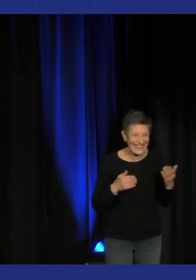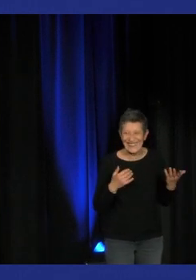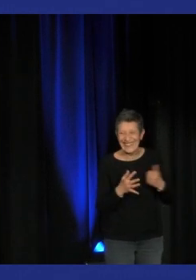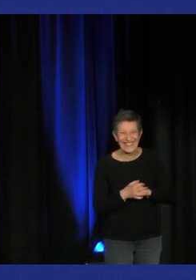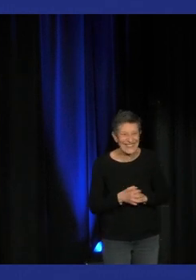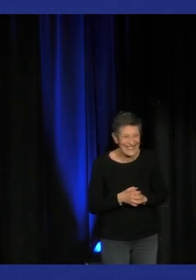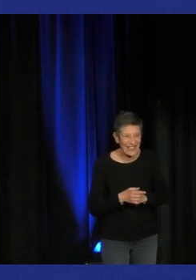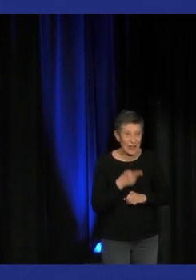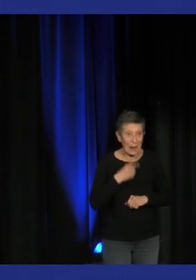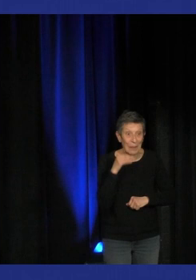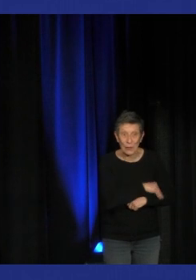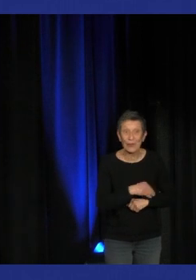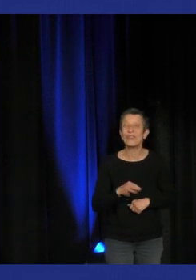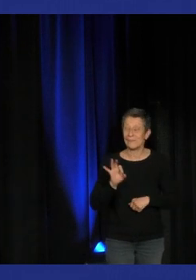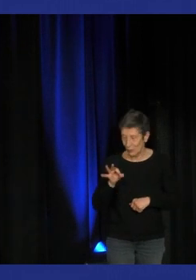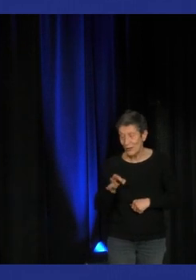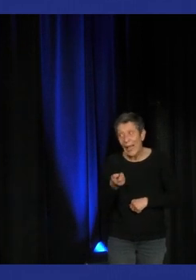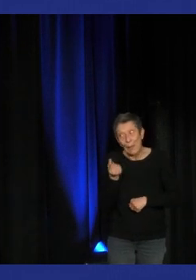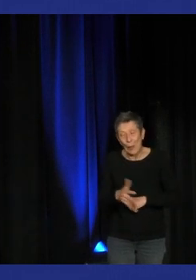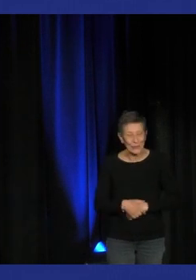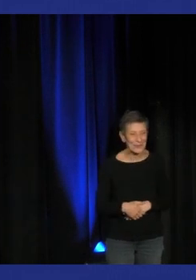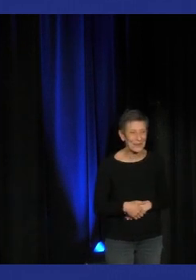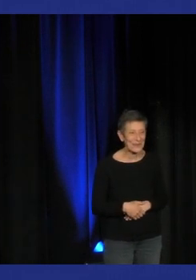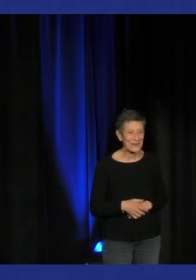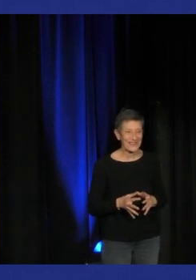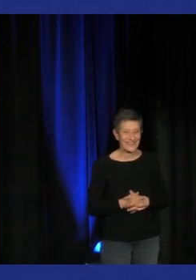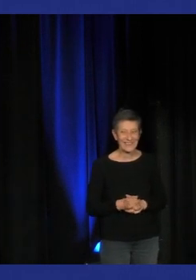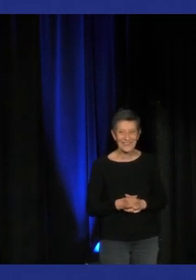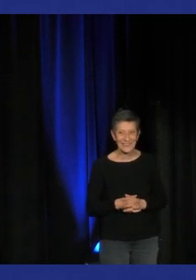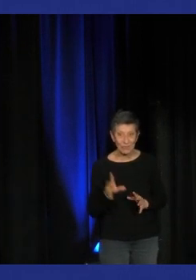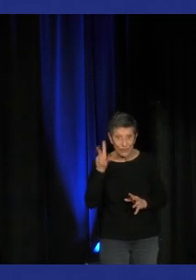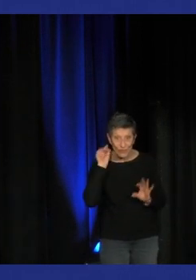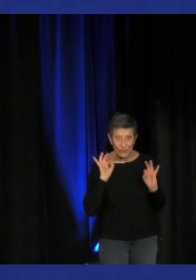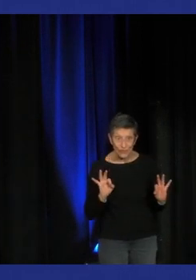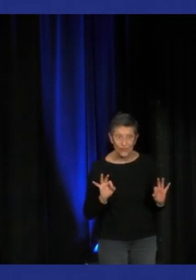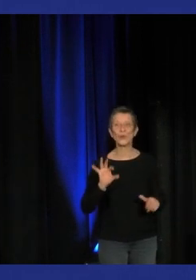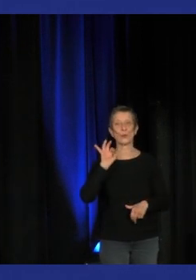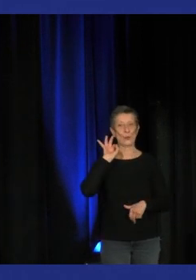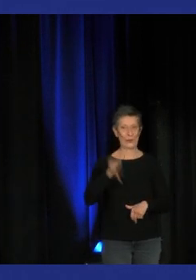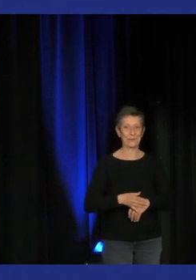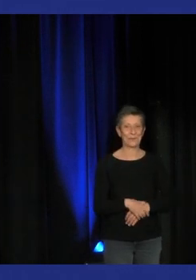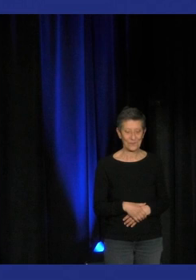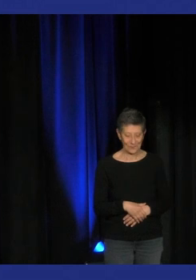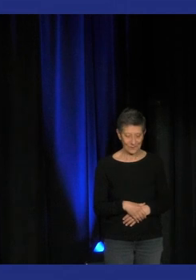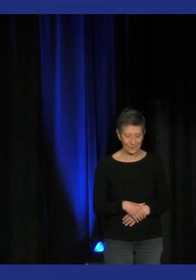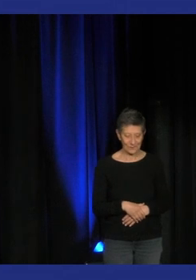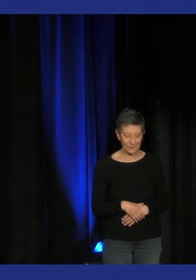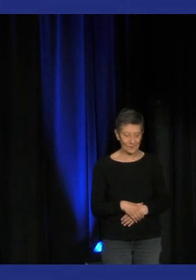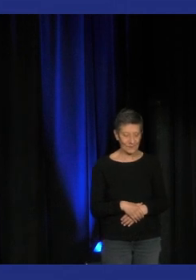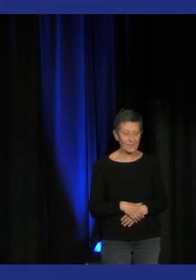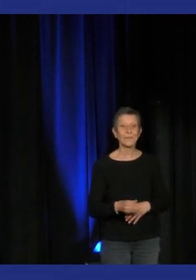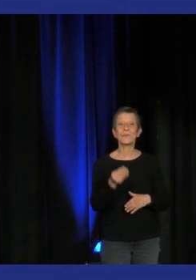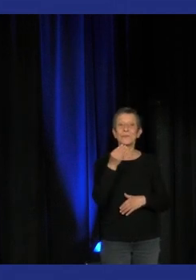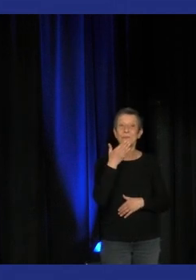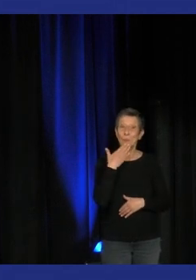doutais. Donc on va essayer de ne pas parler trop vite. Vous m'entendez ou pas? Oui, très bien. Bonsoir.